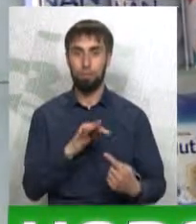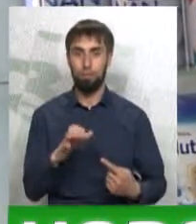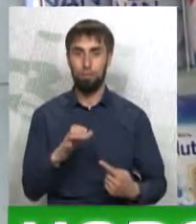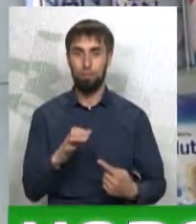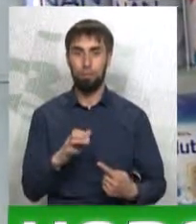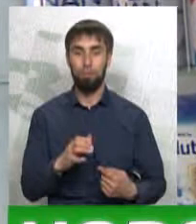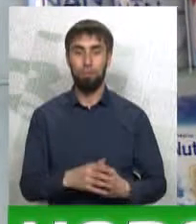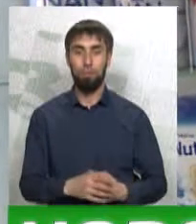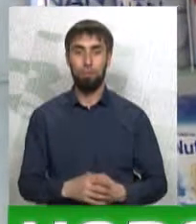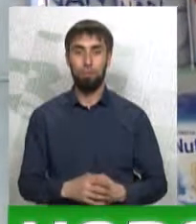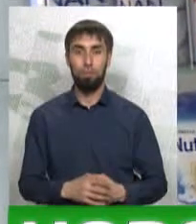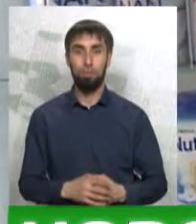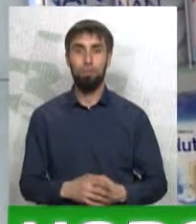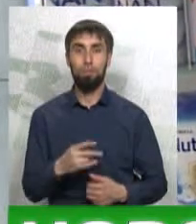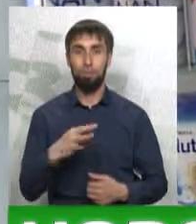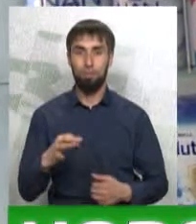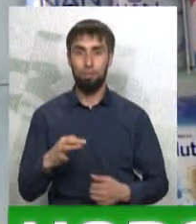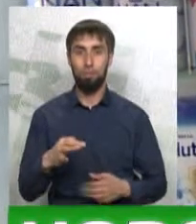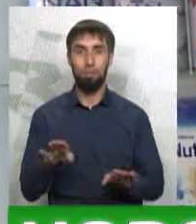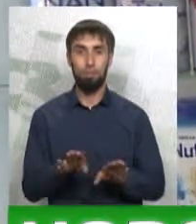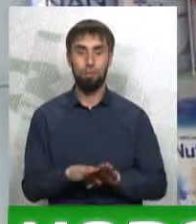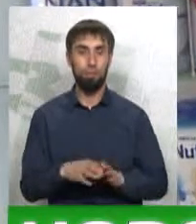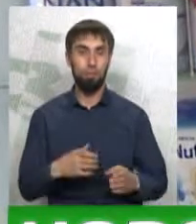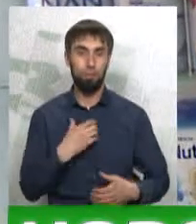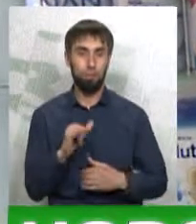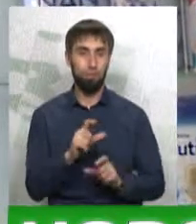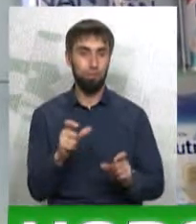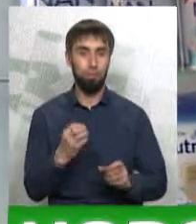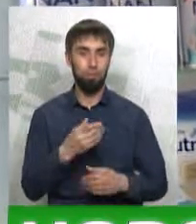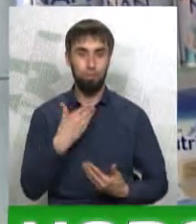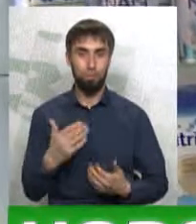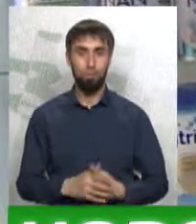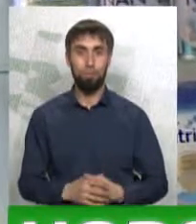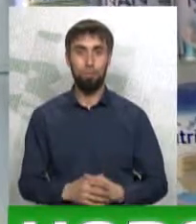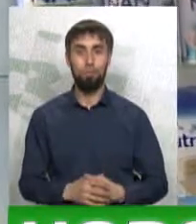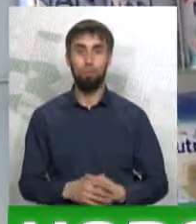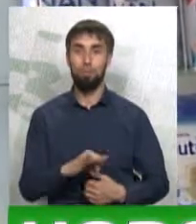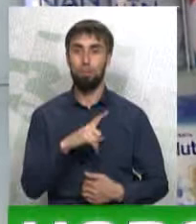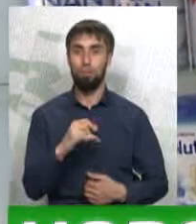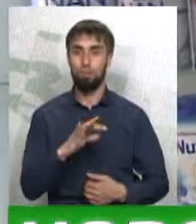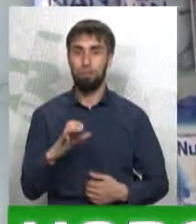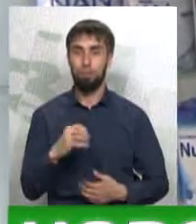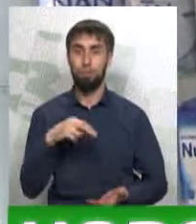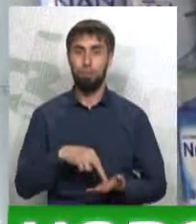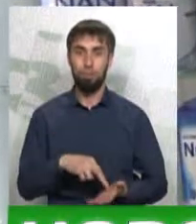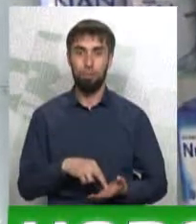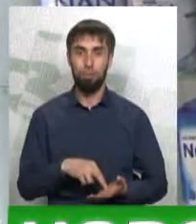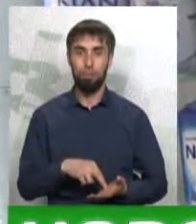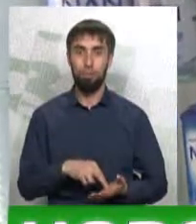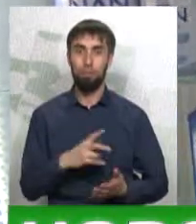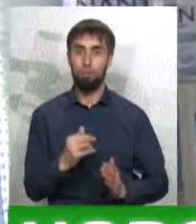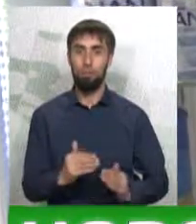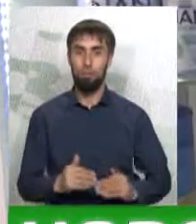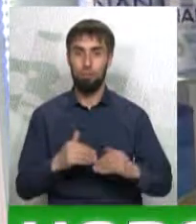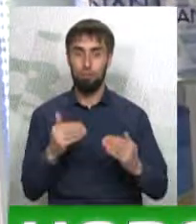действие, иммуномодуляцию. Но такого страха у людей еще нет. Из-за спроса цены